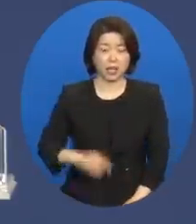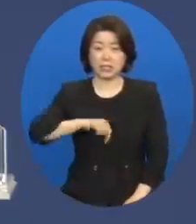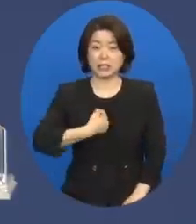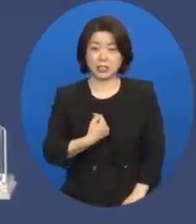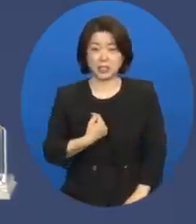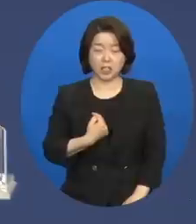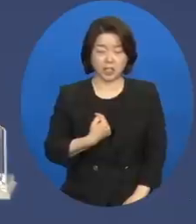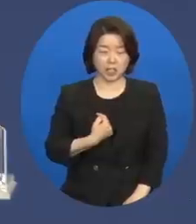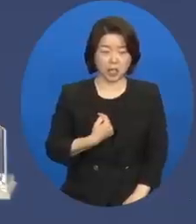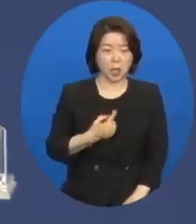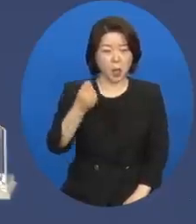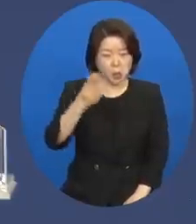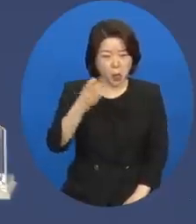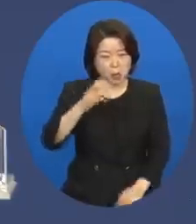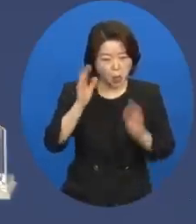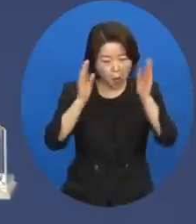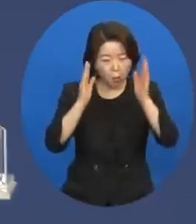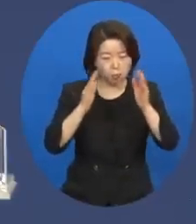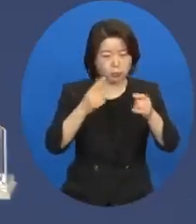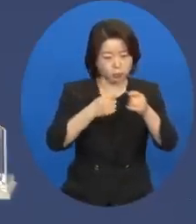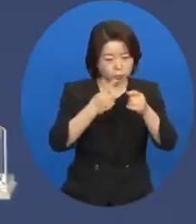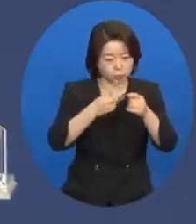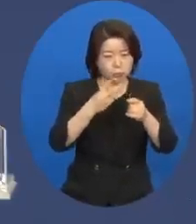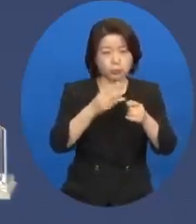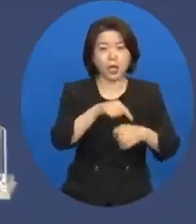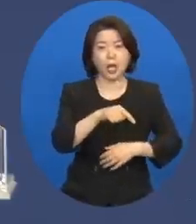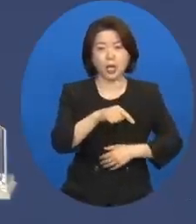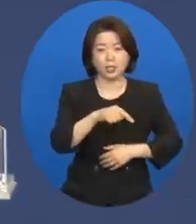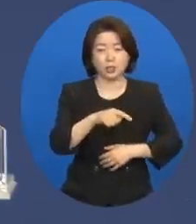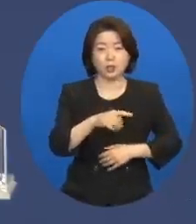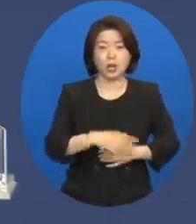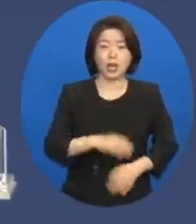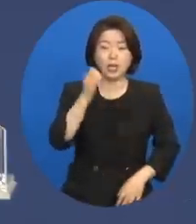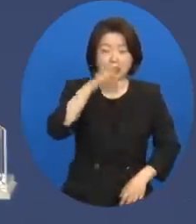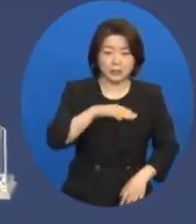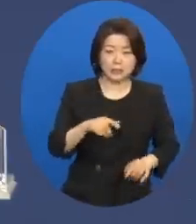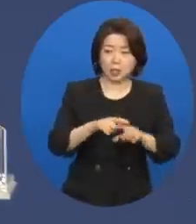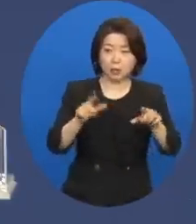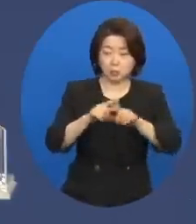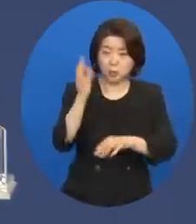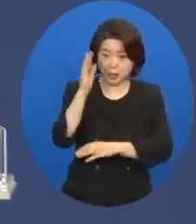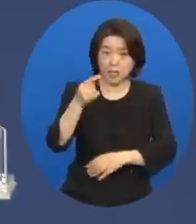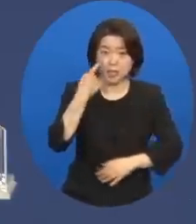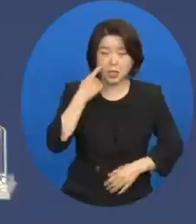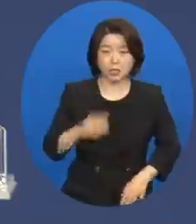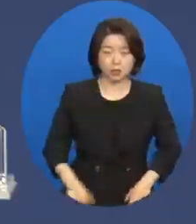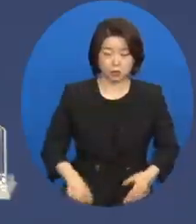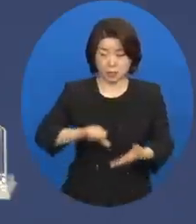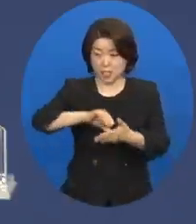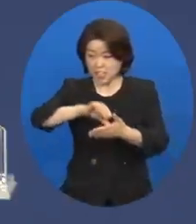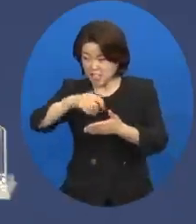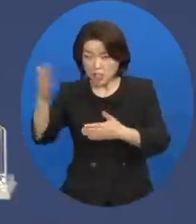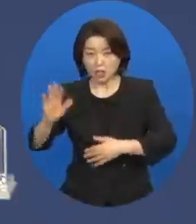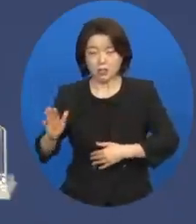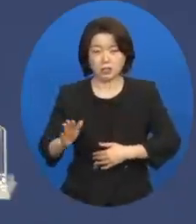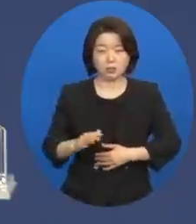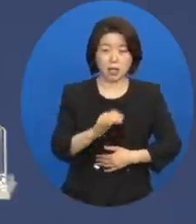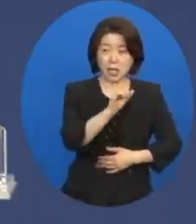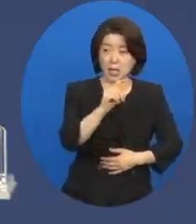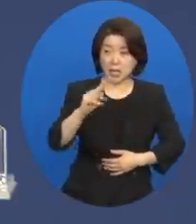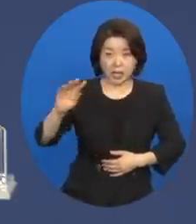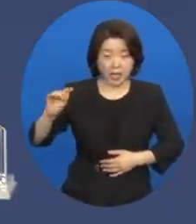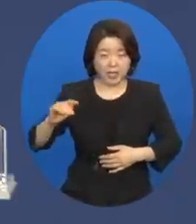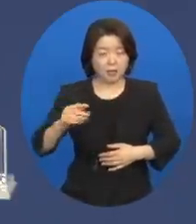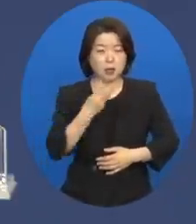자기는 재수를 두 번이나 해가지고 쉽게 말하면 그냥 보통 얘기해도 인류는 아니지만 스카이는 아니지만